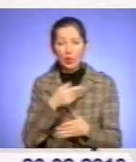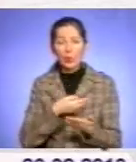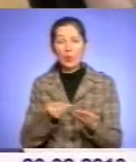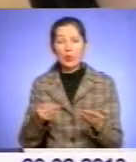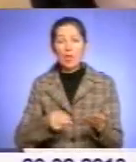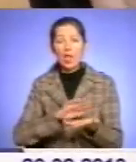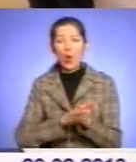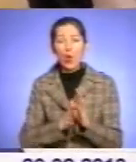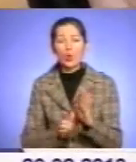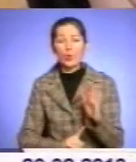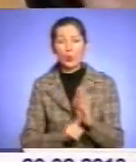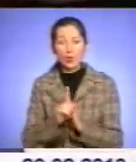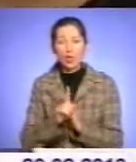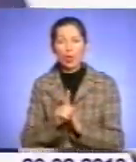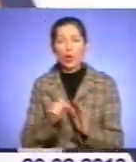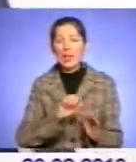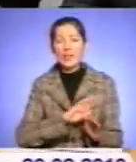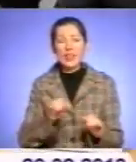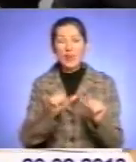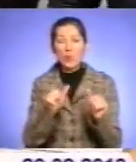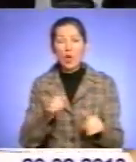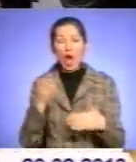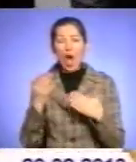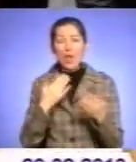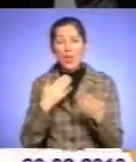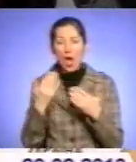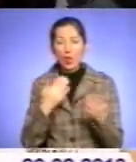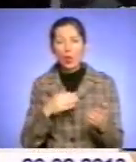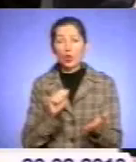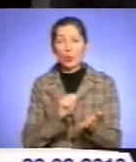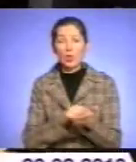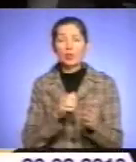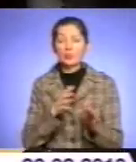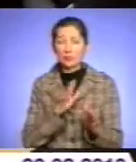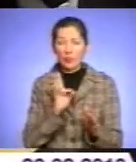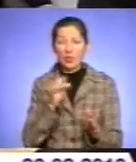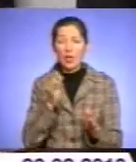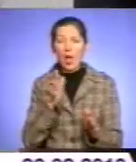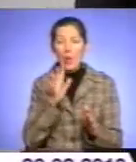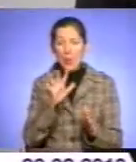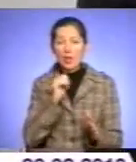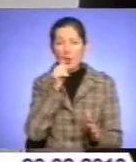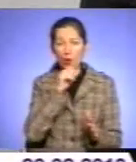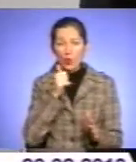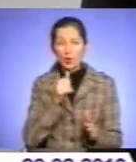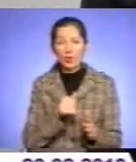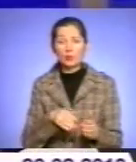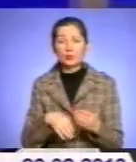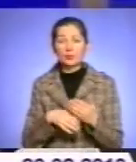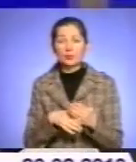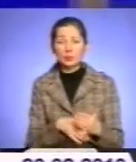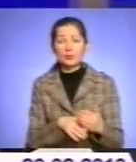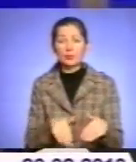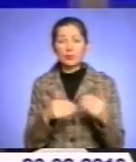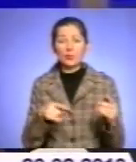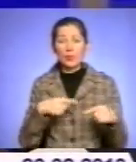діалогу. Документ, розрахований на 5 років, має сприяти збільшенню товарообігу та залученню інвестицій.